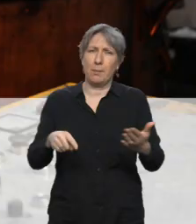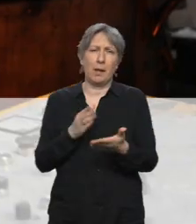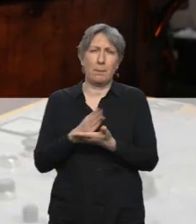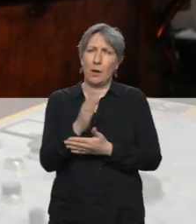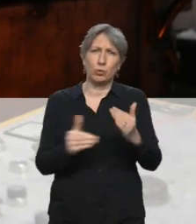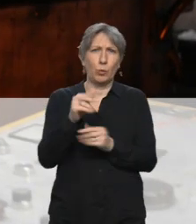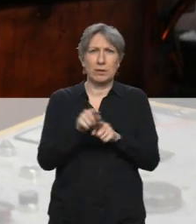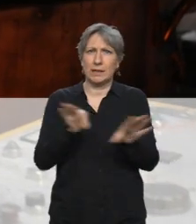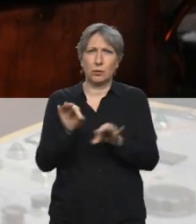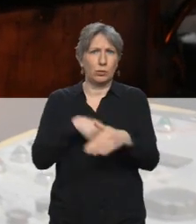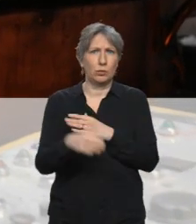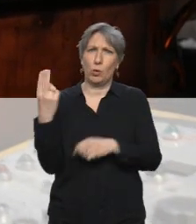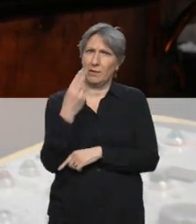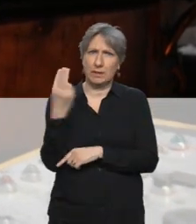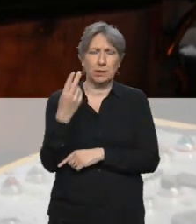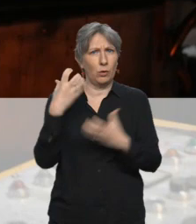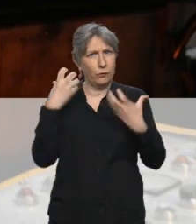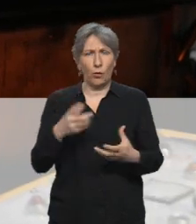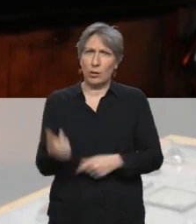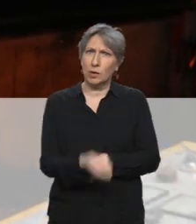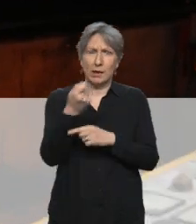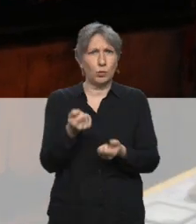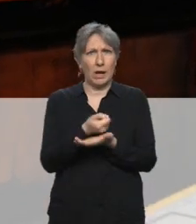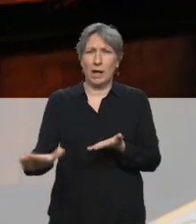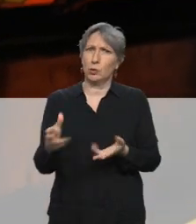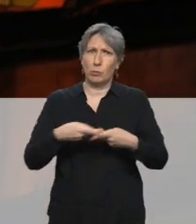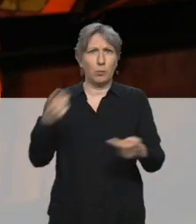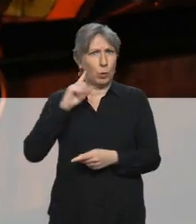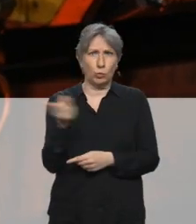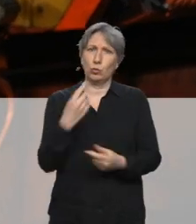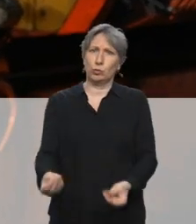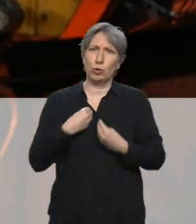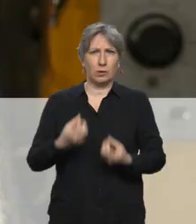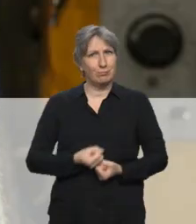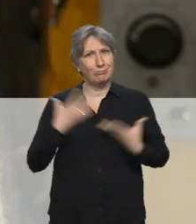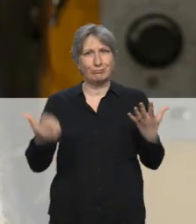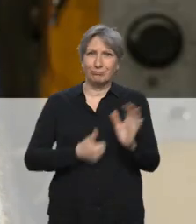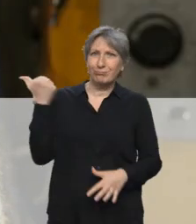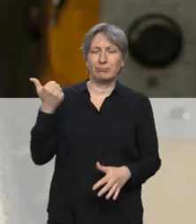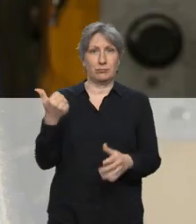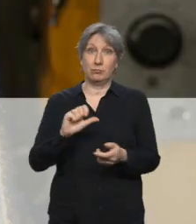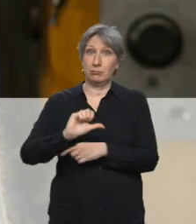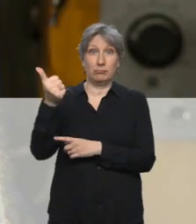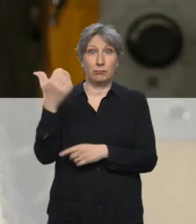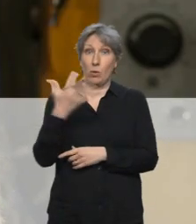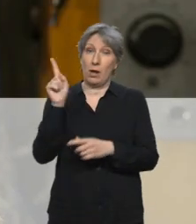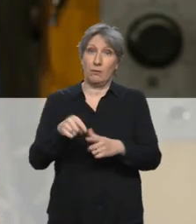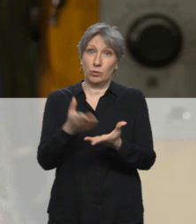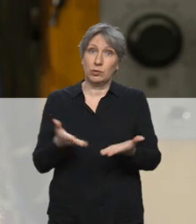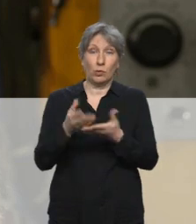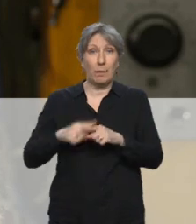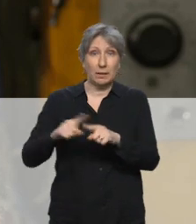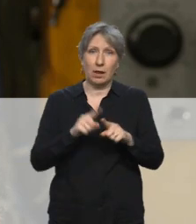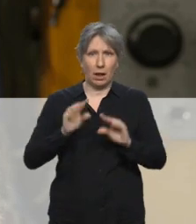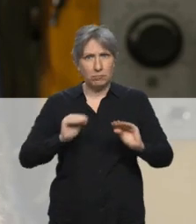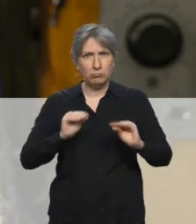l'université. Nous voulons une éducation gratuite et publique pour tout le monde, qu'elle soit épanouissante et émancipatrice, et cela passe d'abord par des conditions matérielles